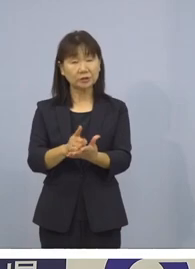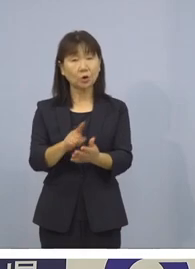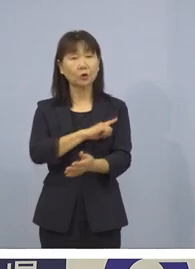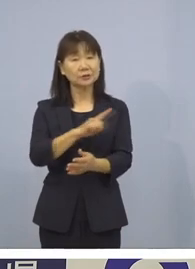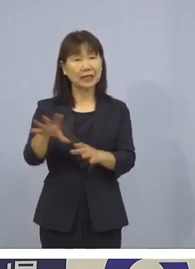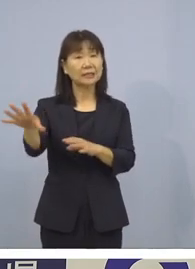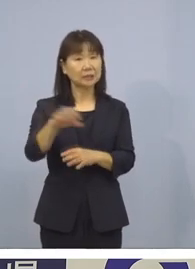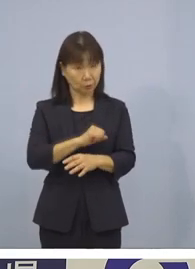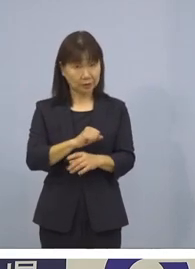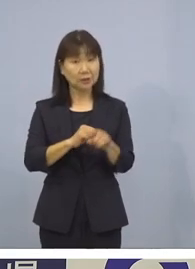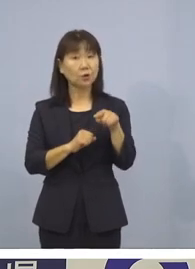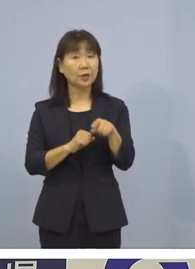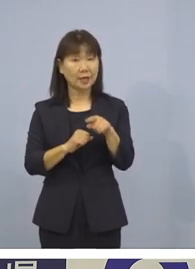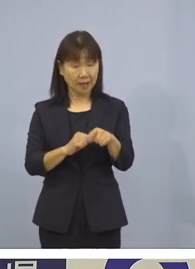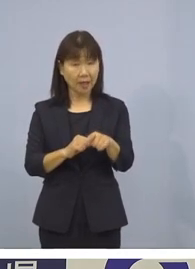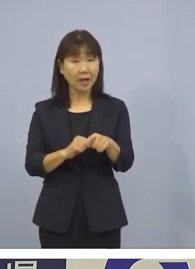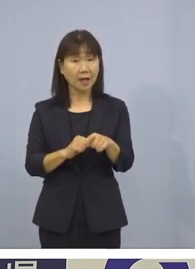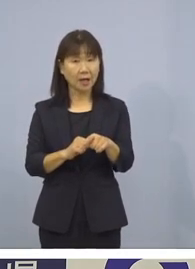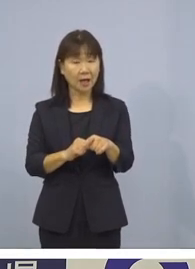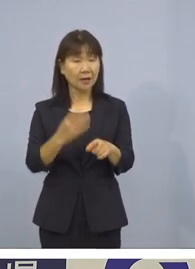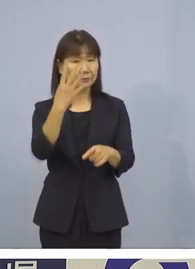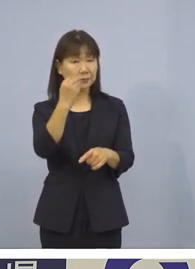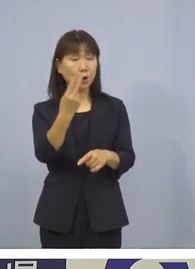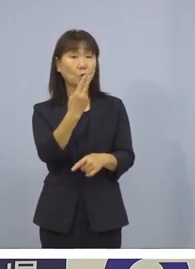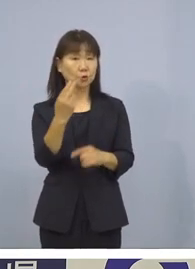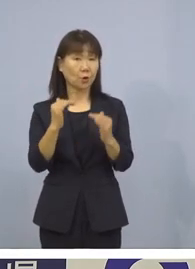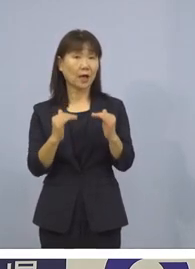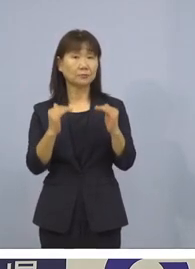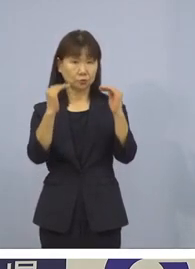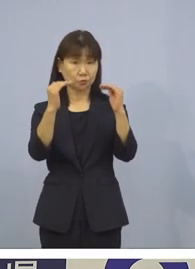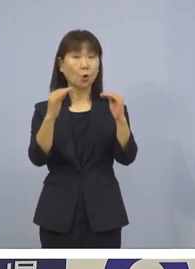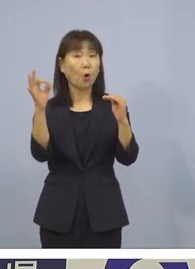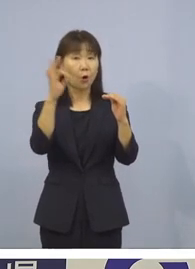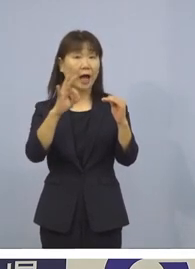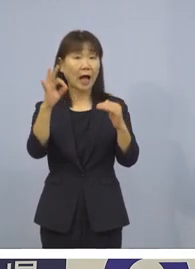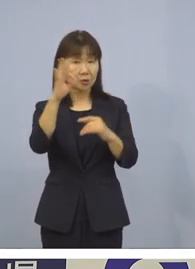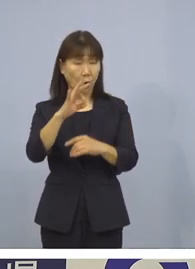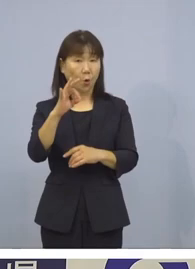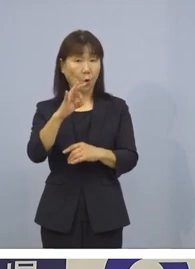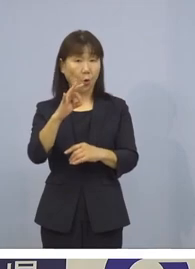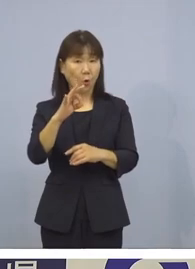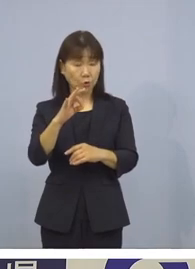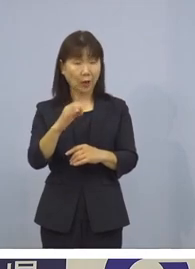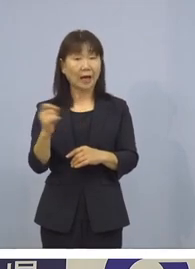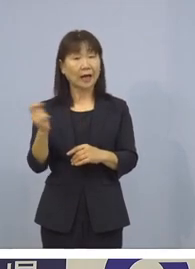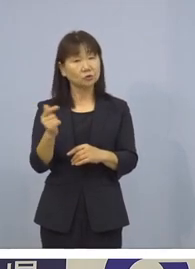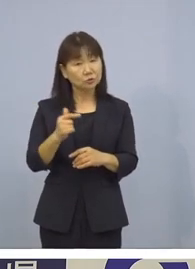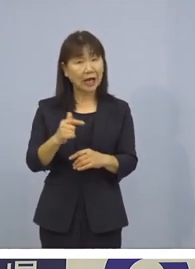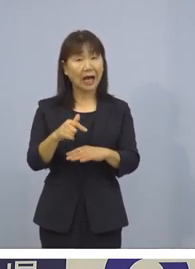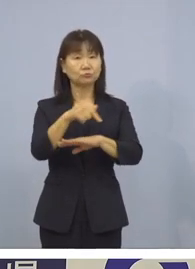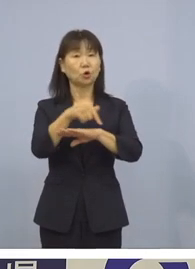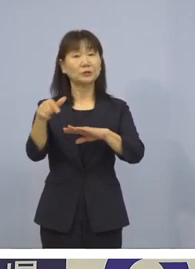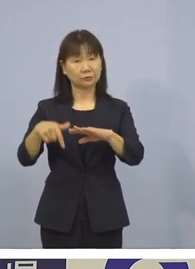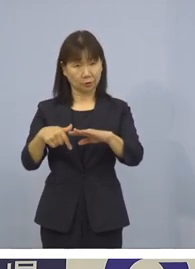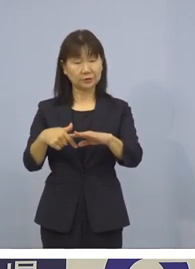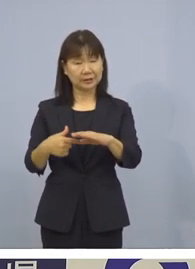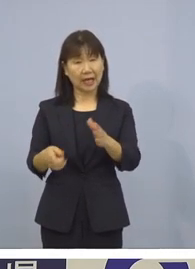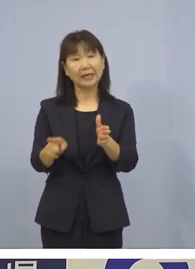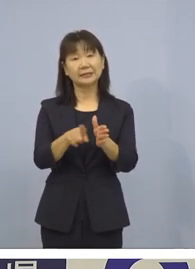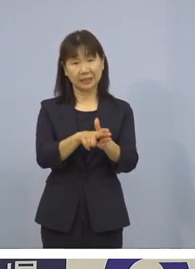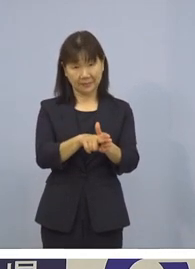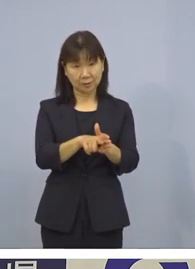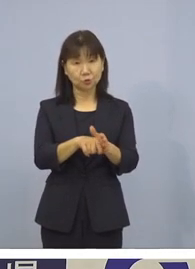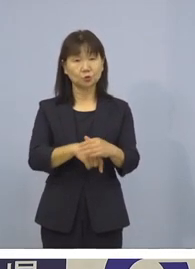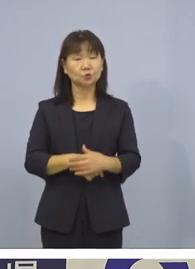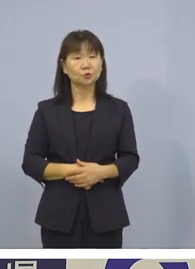っていうものがこの魅力度アップのですね、観光復活加速化プロジェクトに入ってきますしです